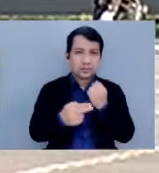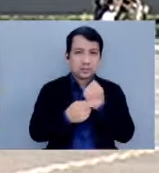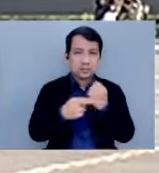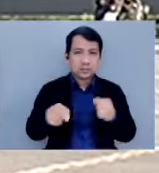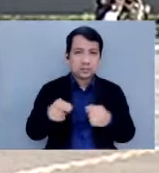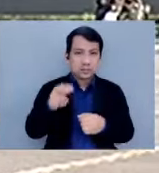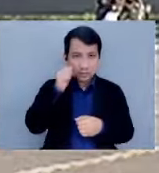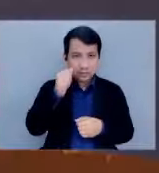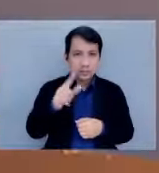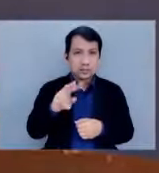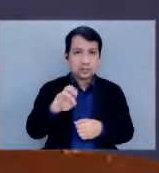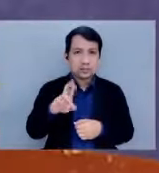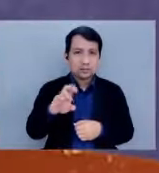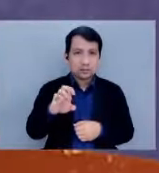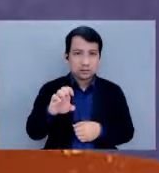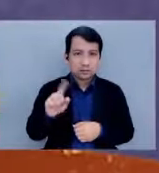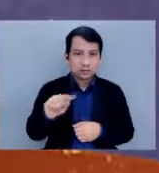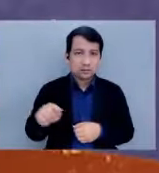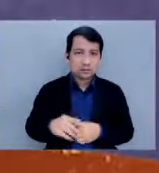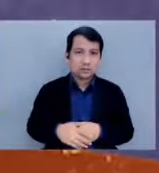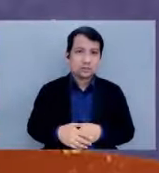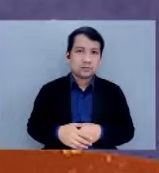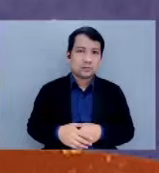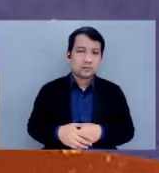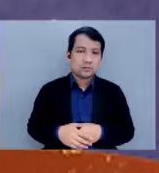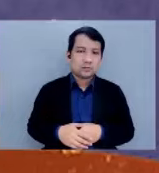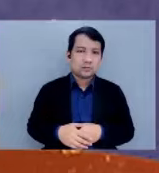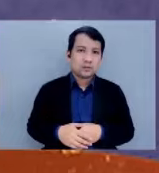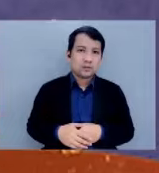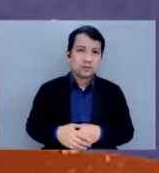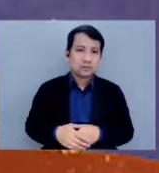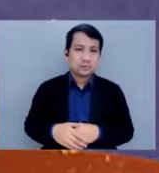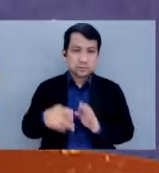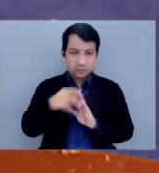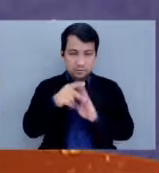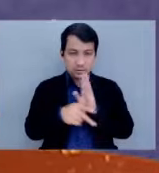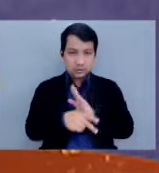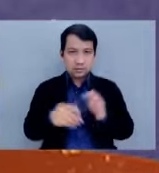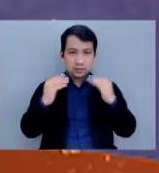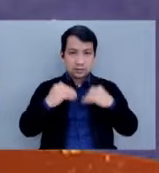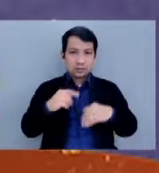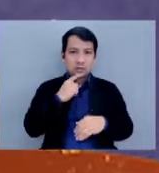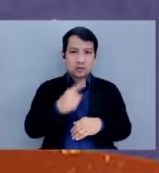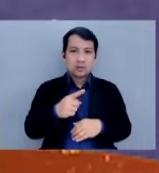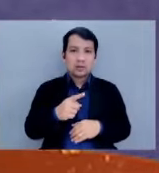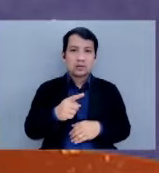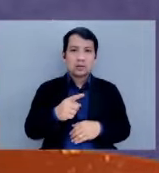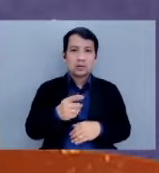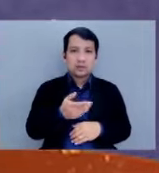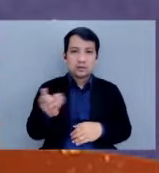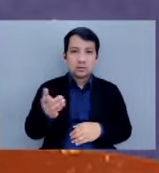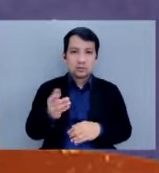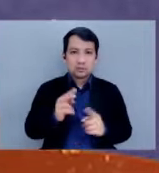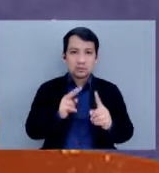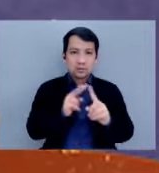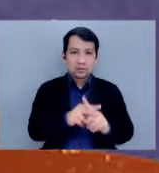Alvarez. Kung ano po yung policies, rules and regulations of the armed forces will apply to him.